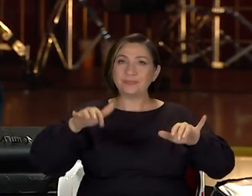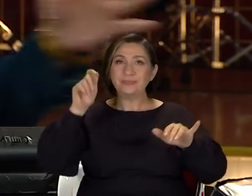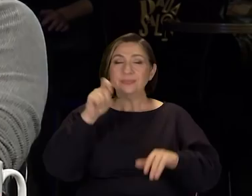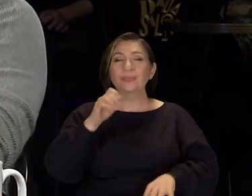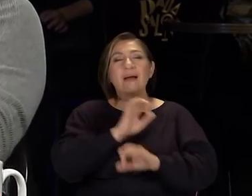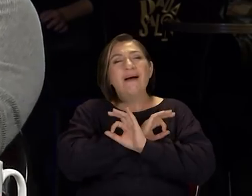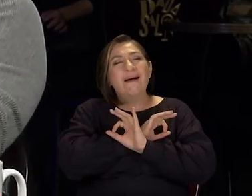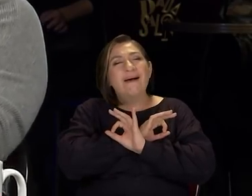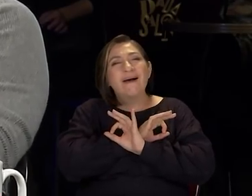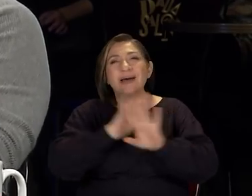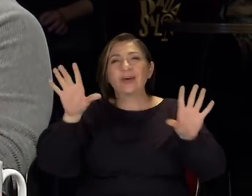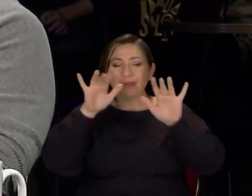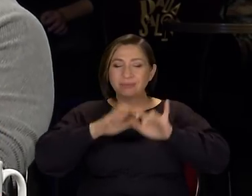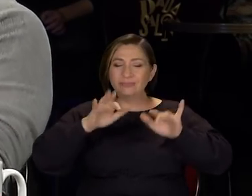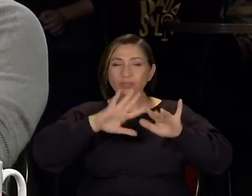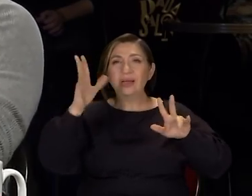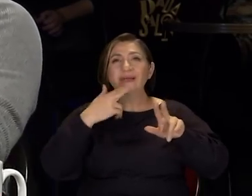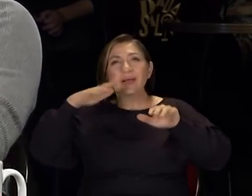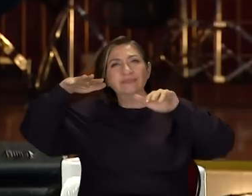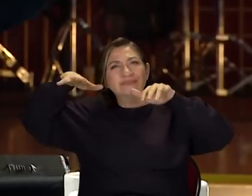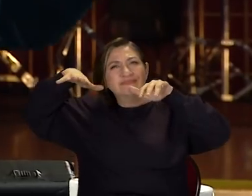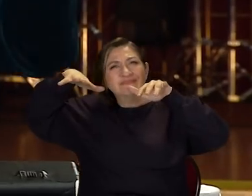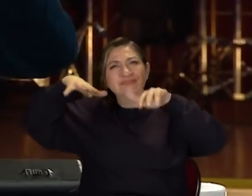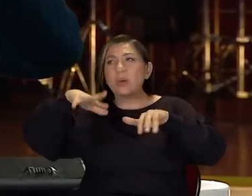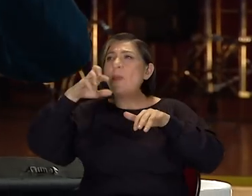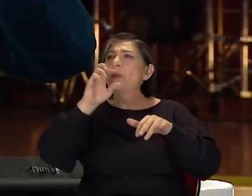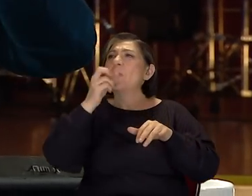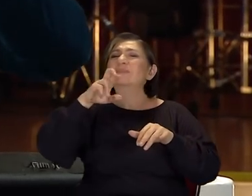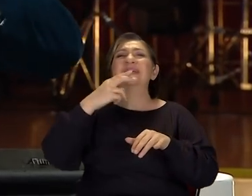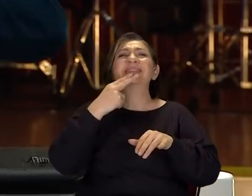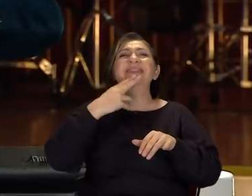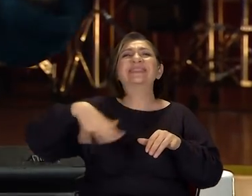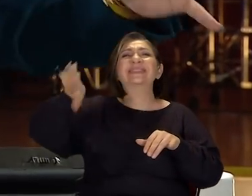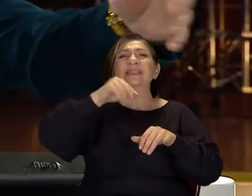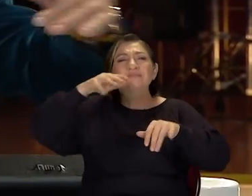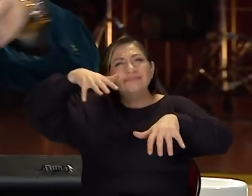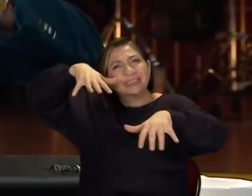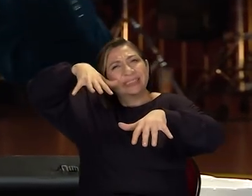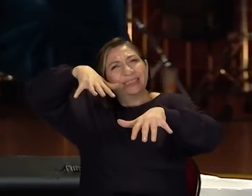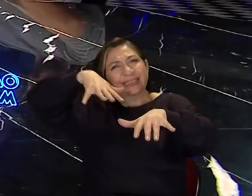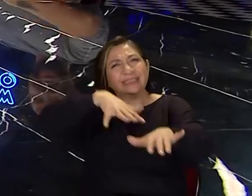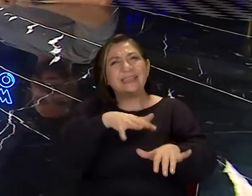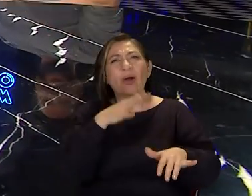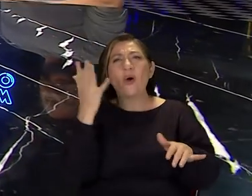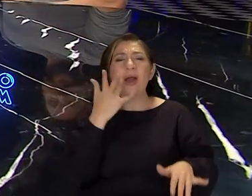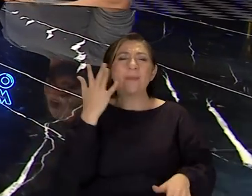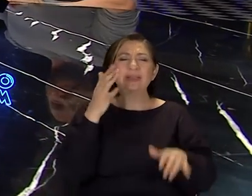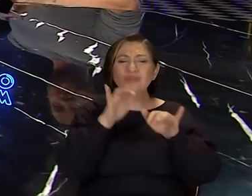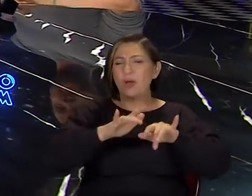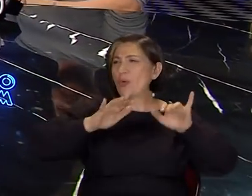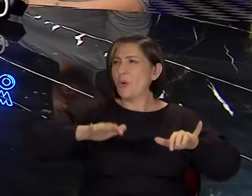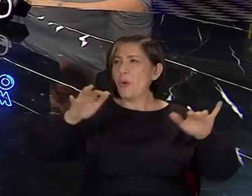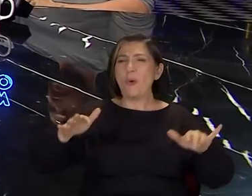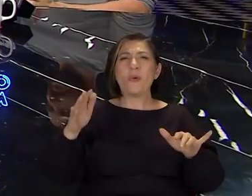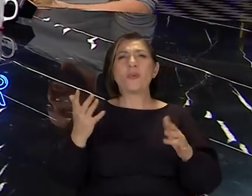Aynen öyle. Harikulade klavye. Bütün kadınlar, bütün popçu kadınlar buna ölüyorlar. Öyle bir yakışıklı ki, öyle bir çalıyor ki